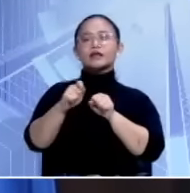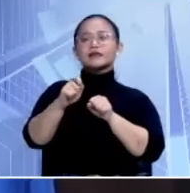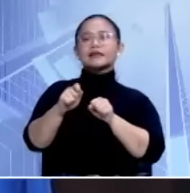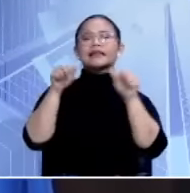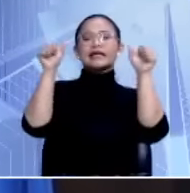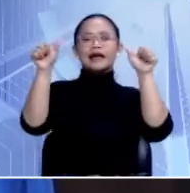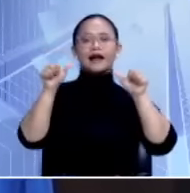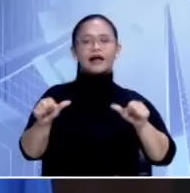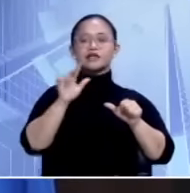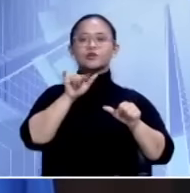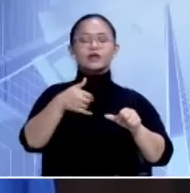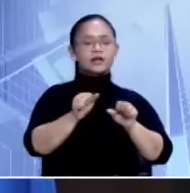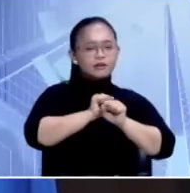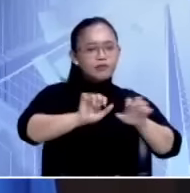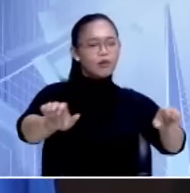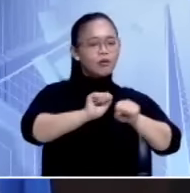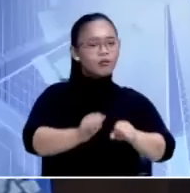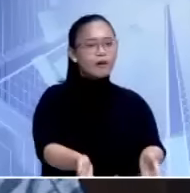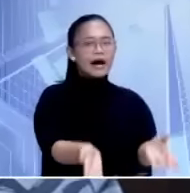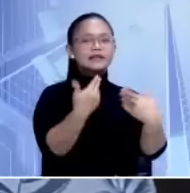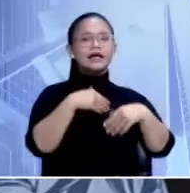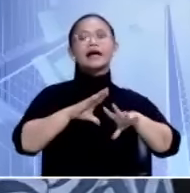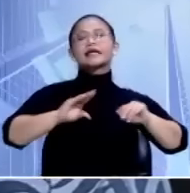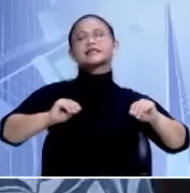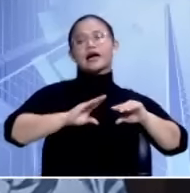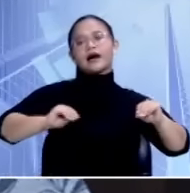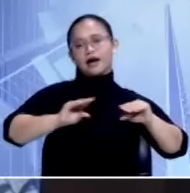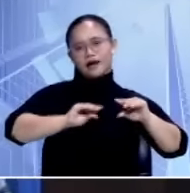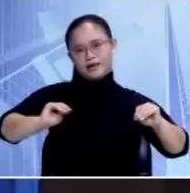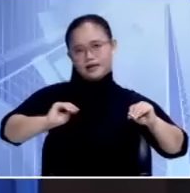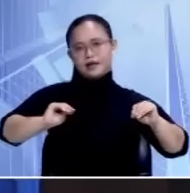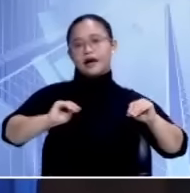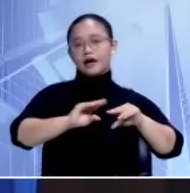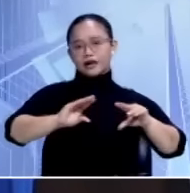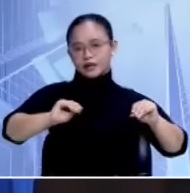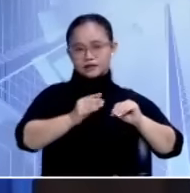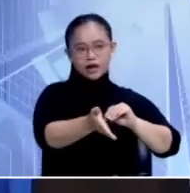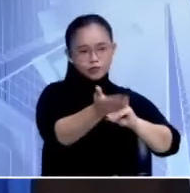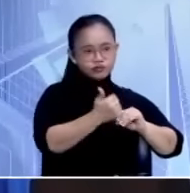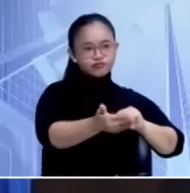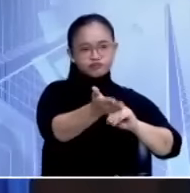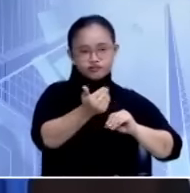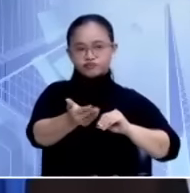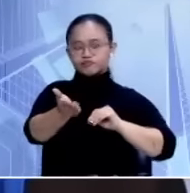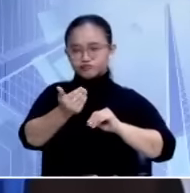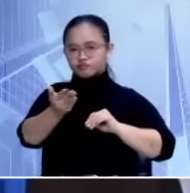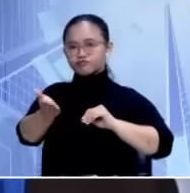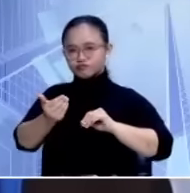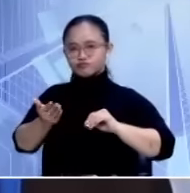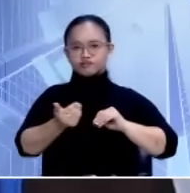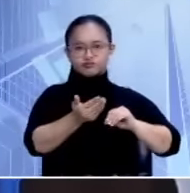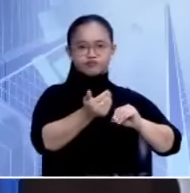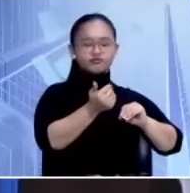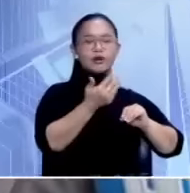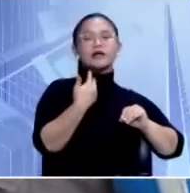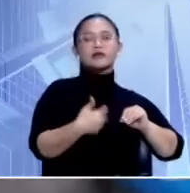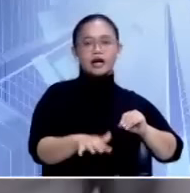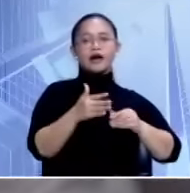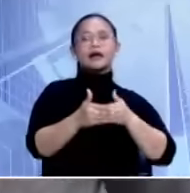kerja di salah satu platform sosial media yang mana kemudian para korban itu